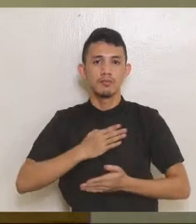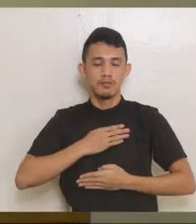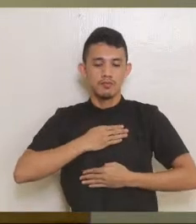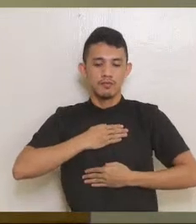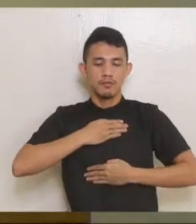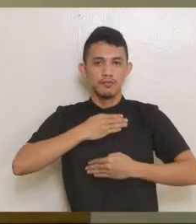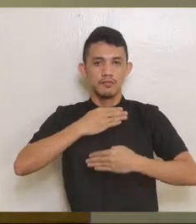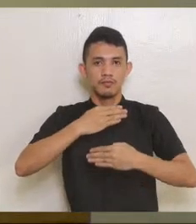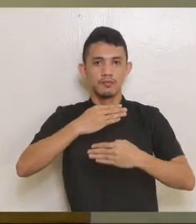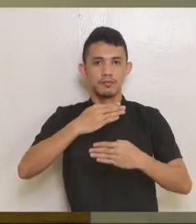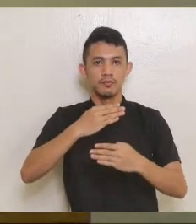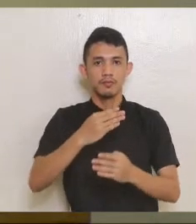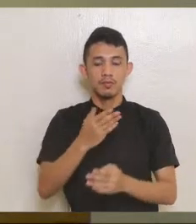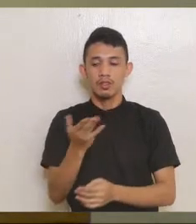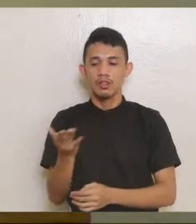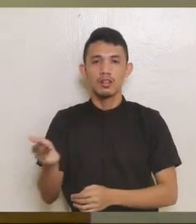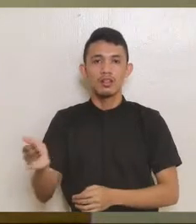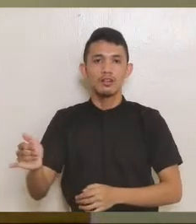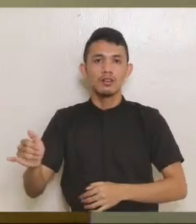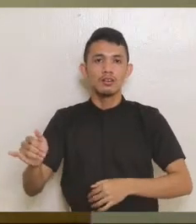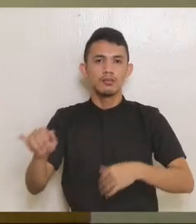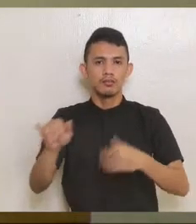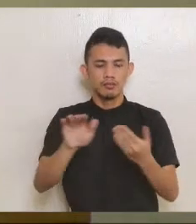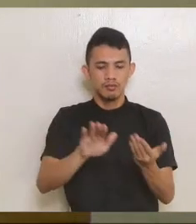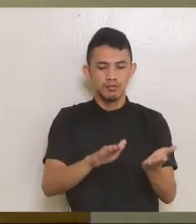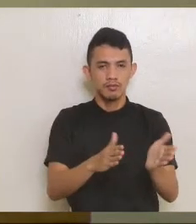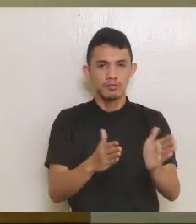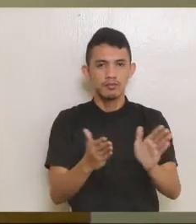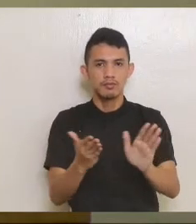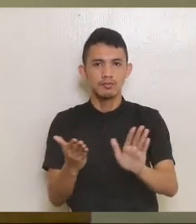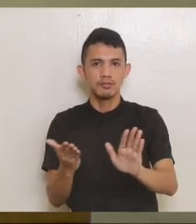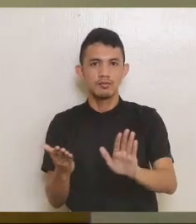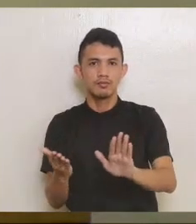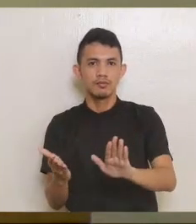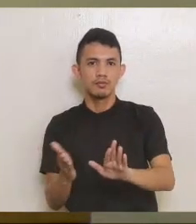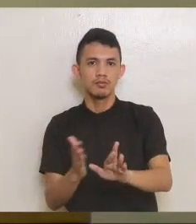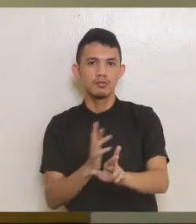mga matay sila ug mubalik ngadto sa